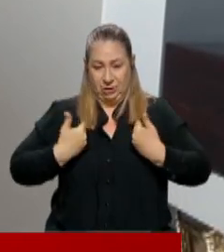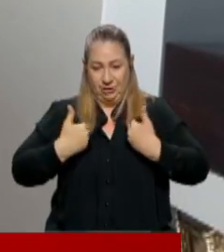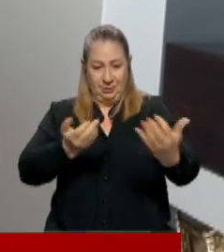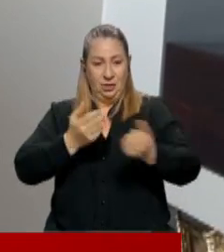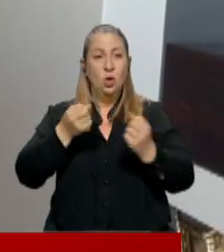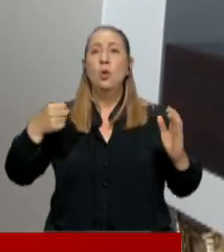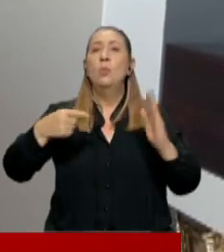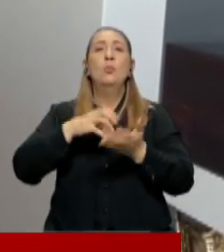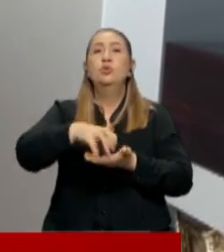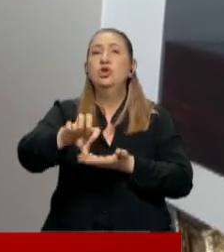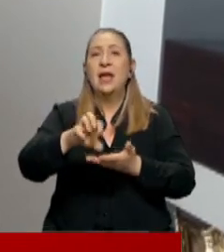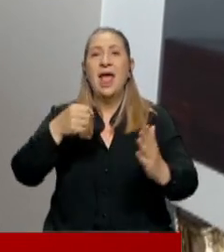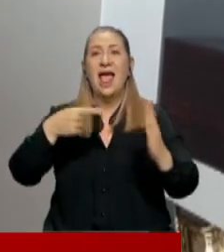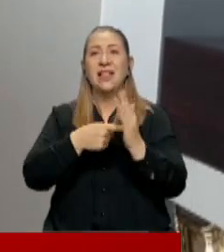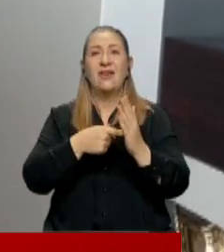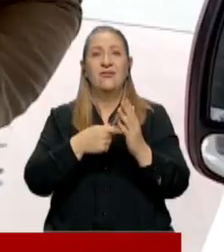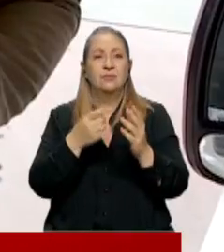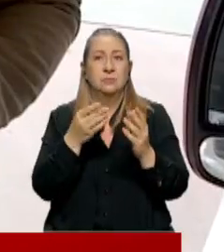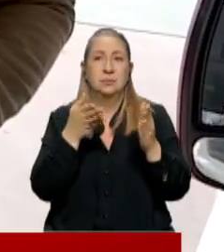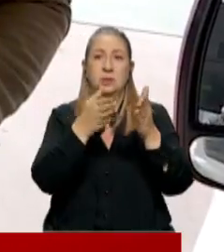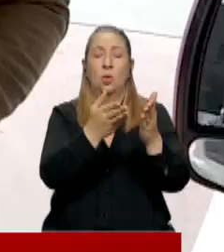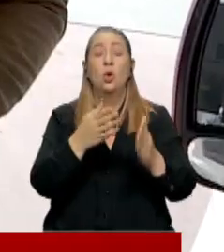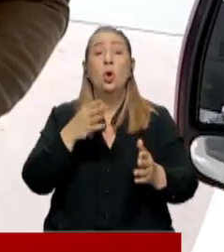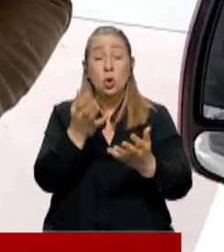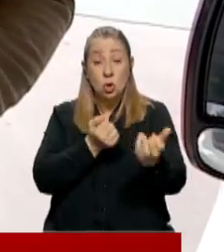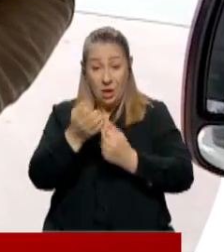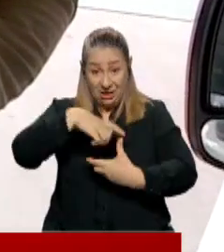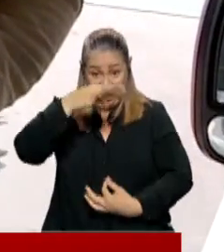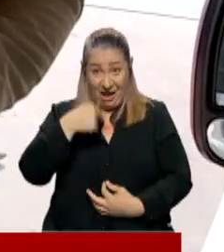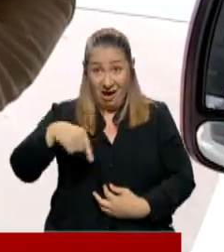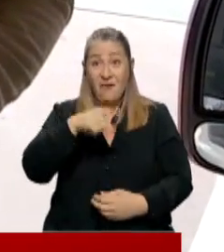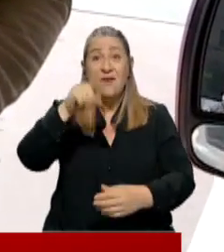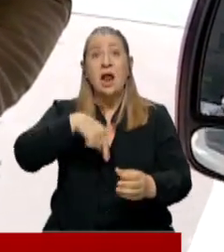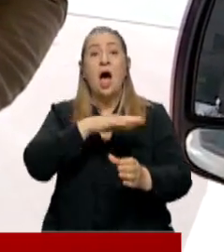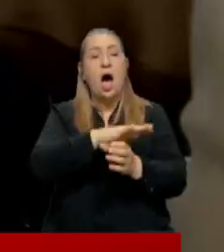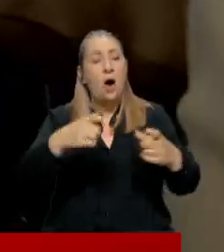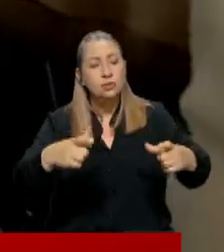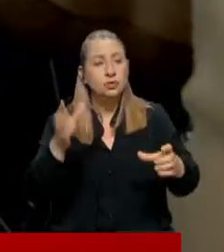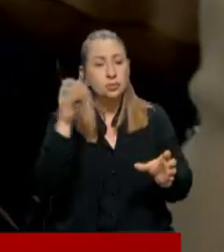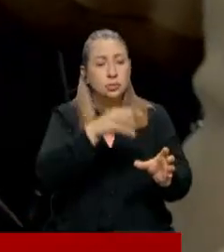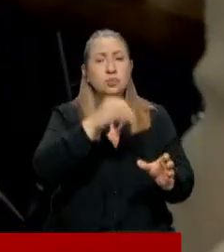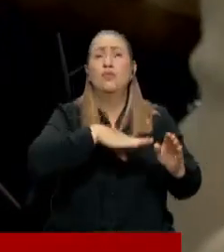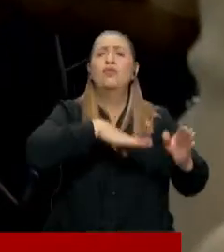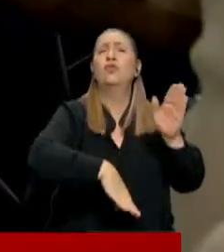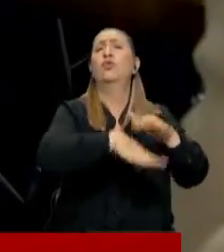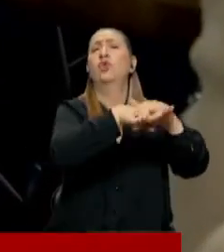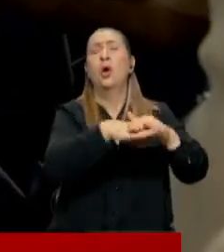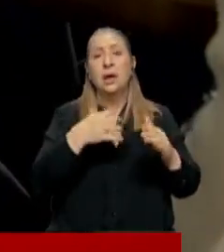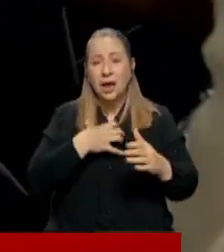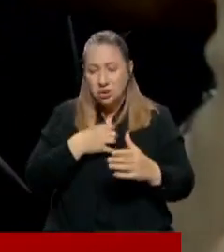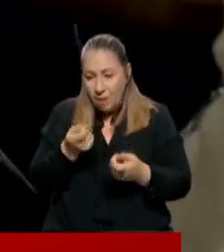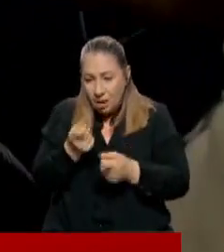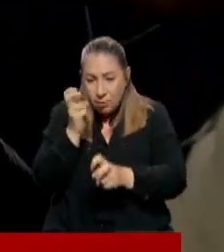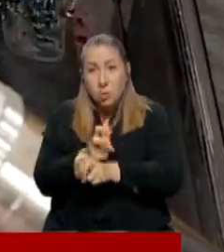bütçenin hedeflere ulaşmasına neden oluyorlar. Tüketiciler vergi havuzunu doldururken kendi cepleri boşalıyor. Özellikle iş